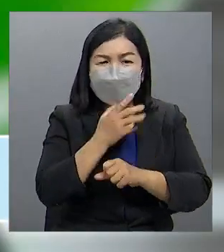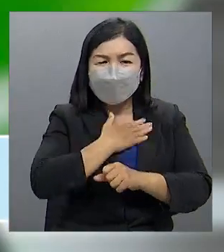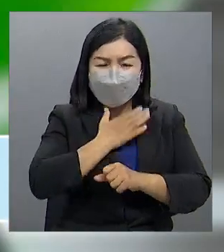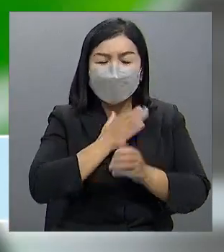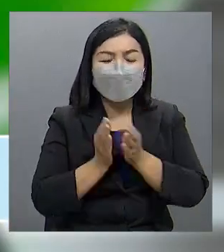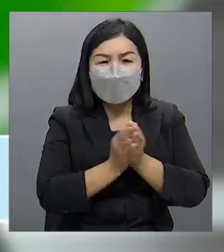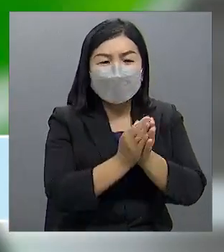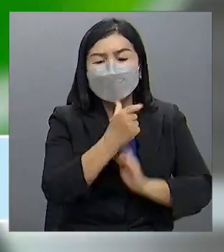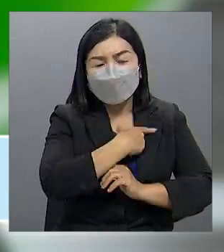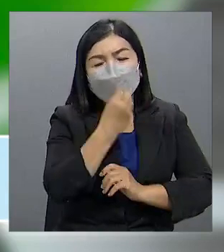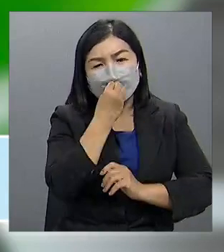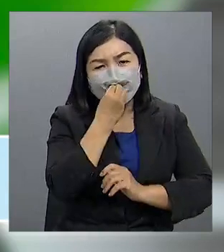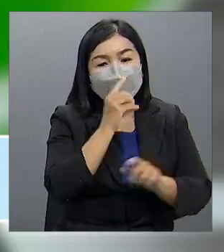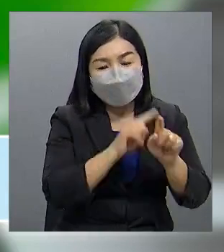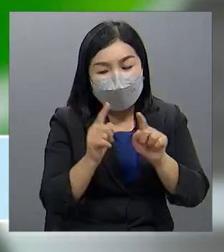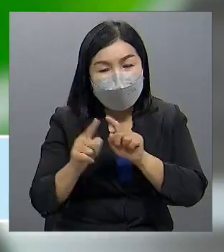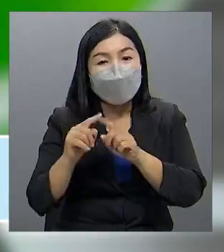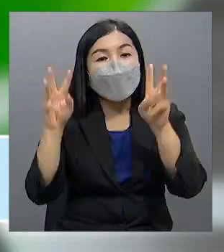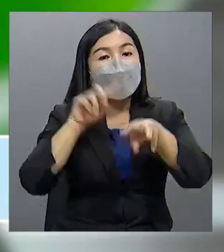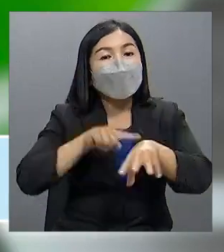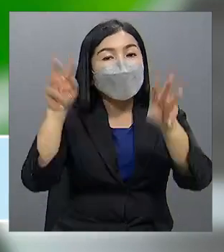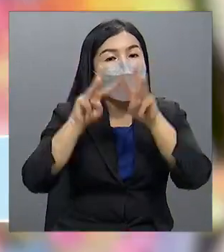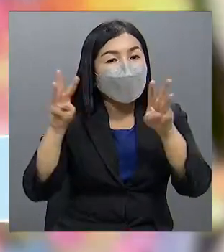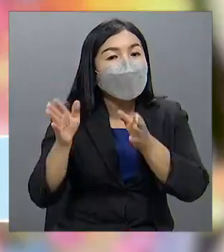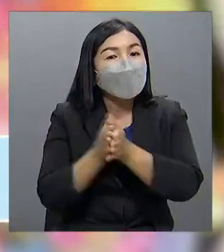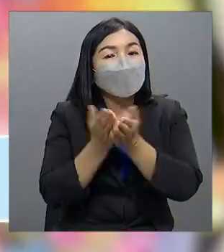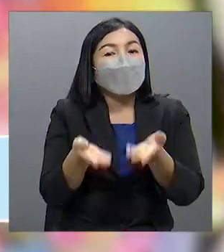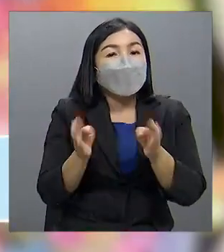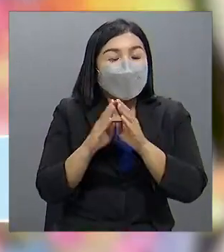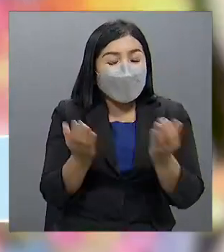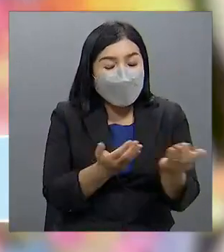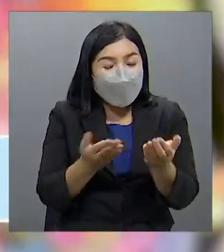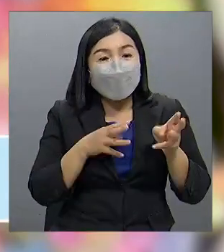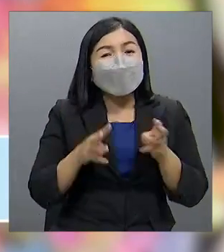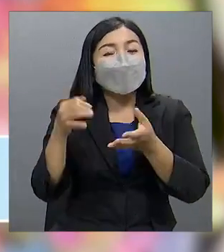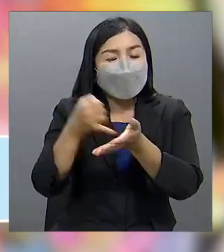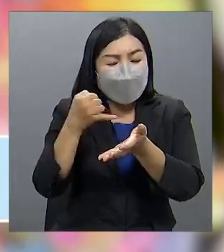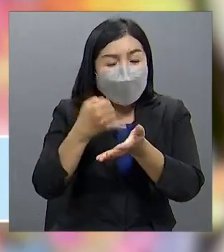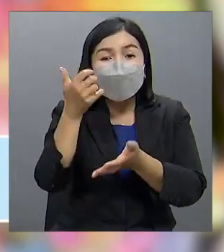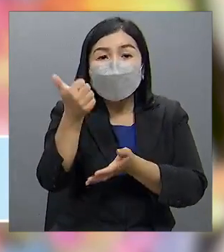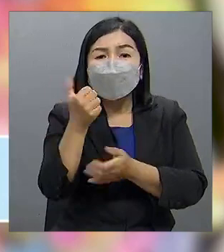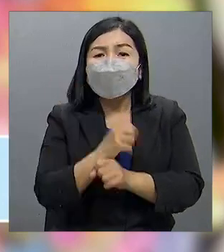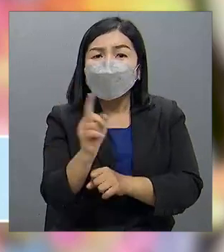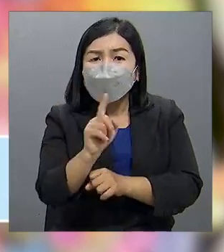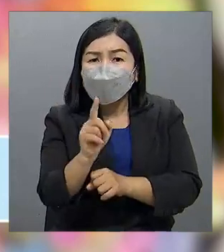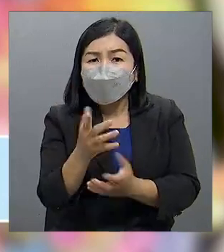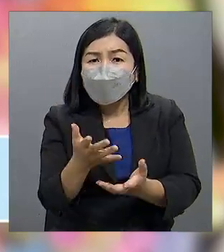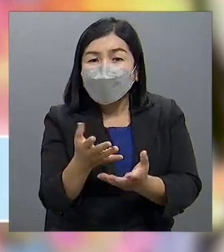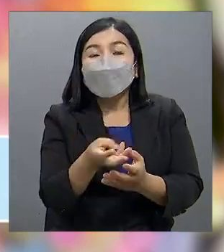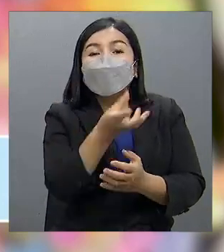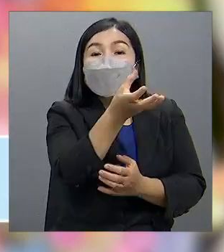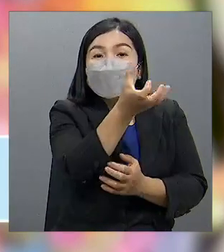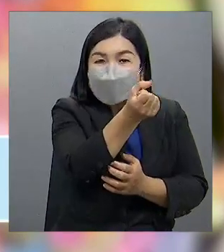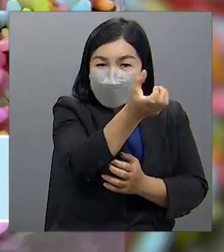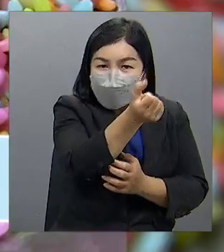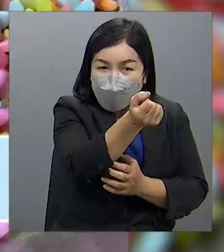รรมยามว่างทำร่วมกับลูกนะคะเขาบอกแล้วขั้นตอนไม่ยากเลยค่ะเริ่มง่ายๆนะคะจากการนำข้าวเหนียวที่เป็นข้าวเหนียวดิบ